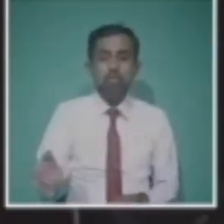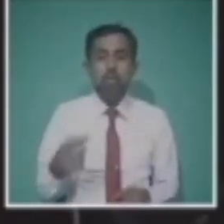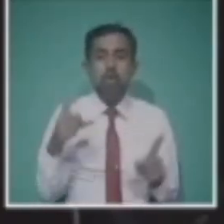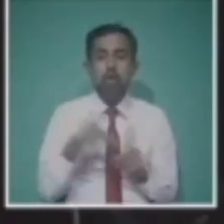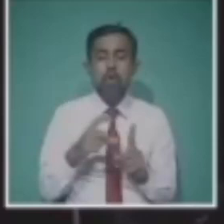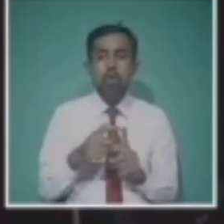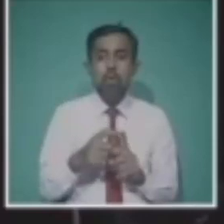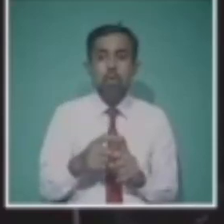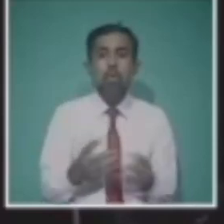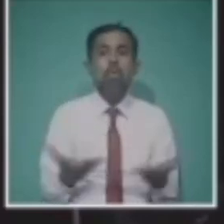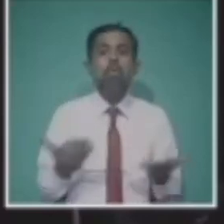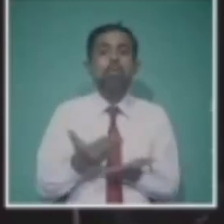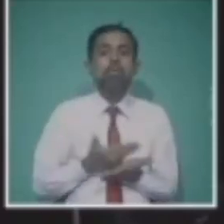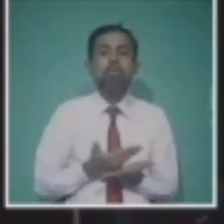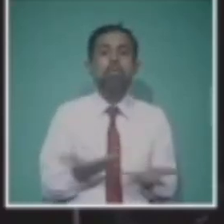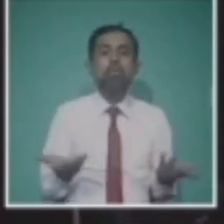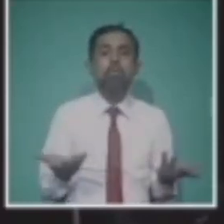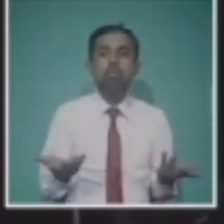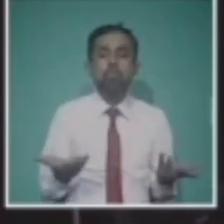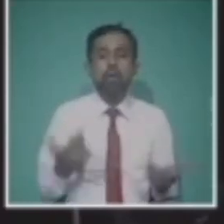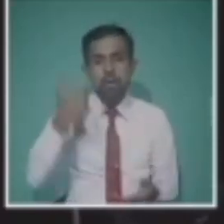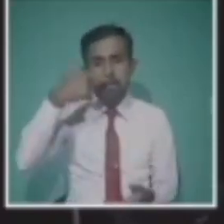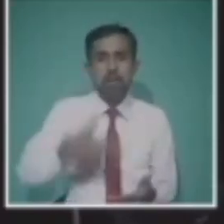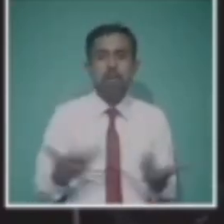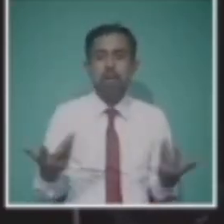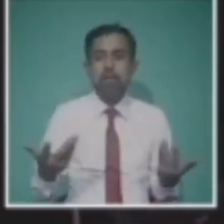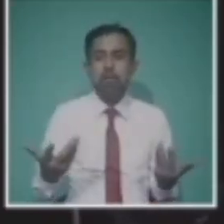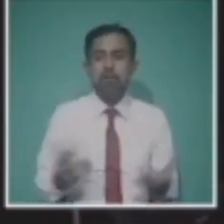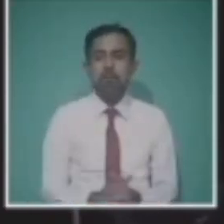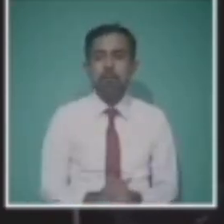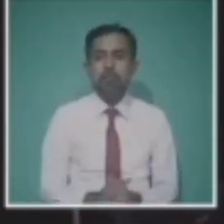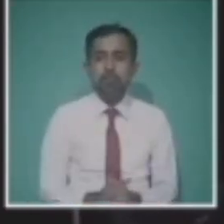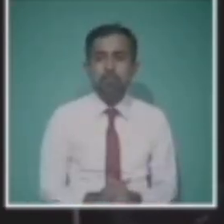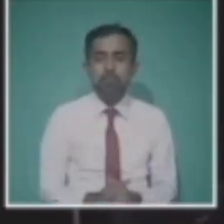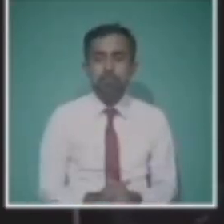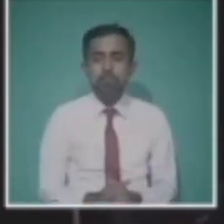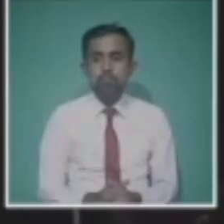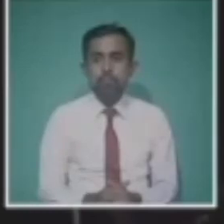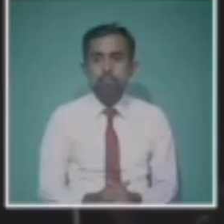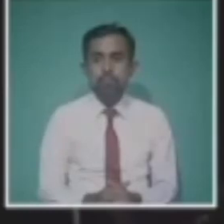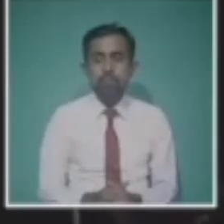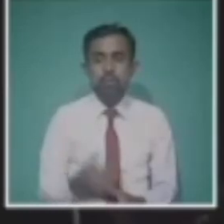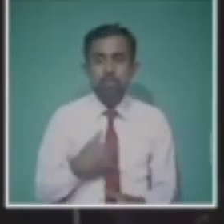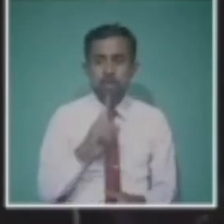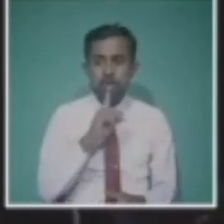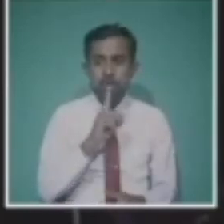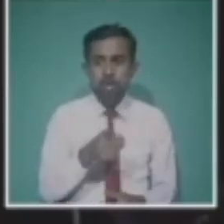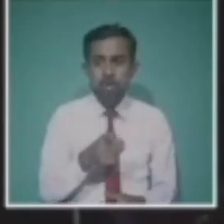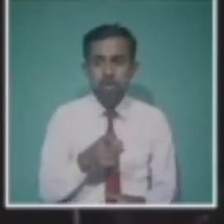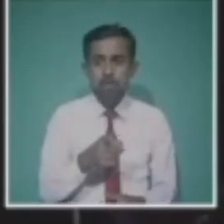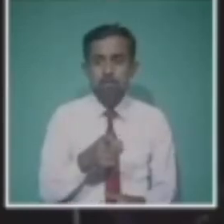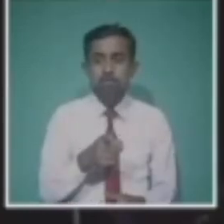ඩොලර් කොහොමද ඉතුරු වෙන්නේ අපිට තෙල් ගෙන්නන්න? ඉතින් ඒ නිසා මම කියනවා